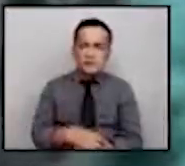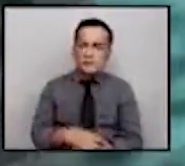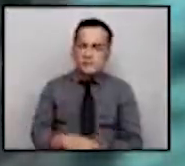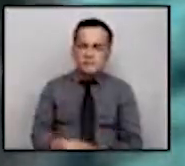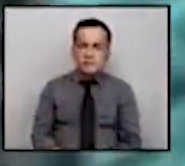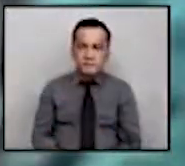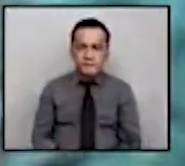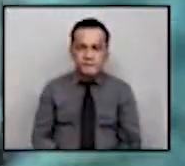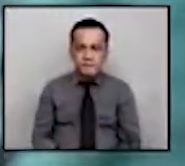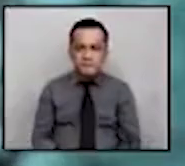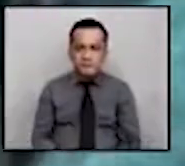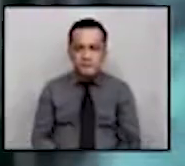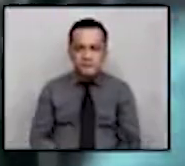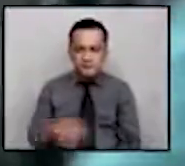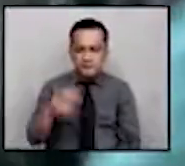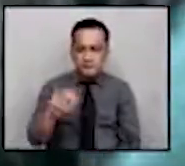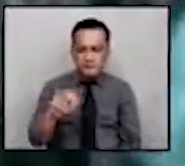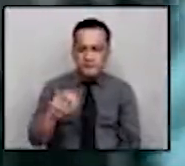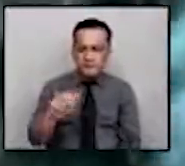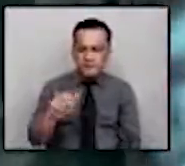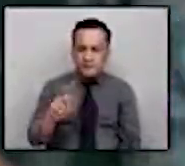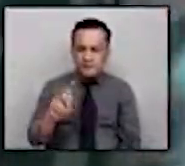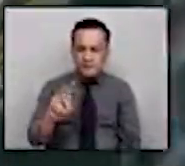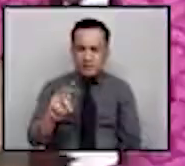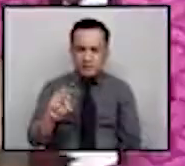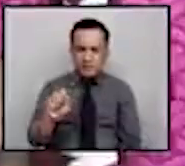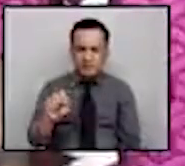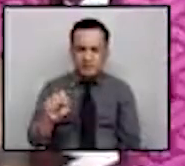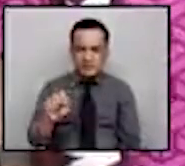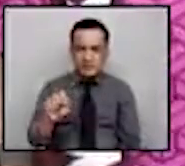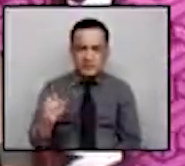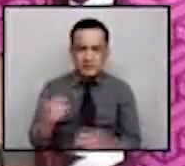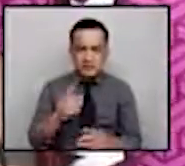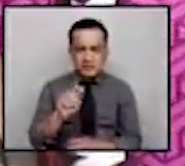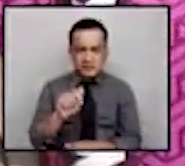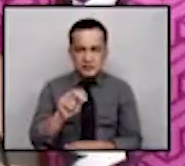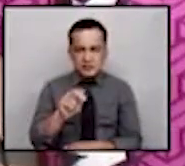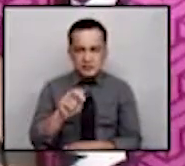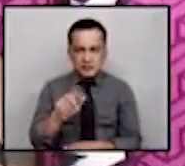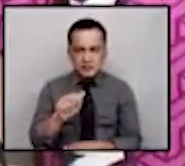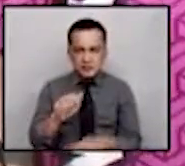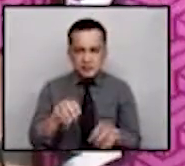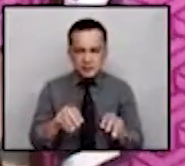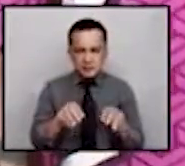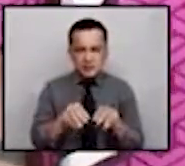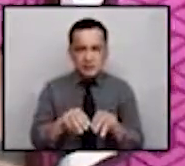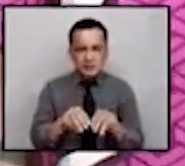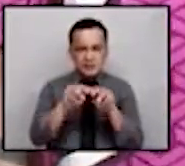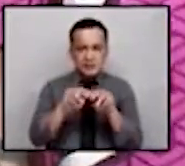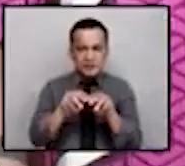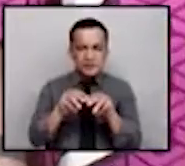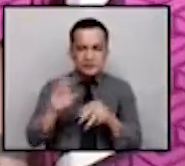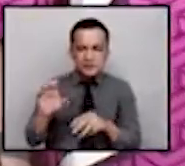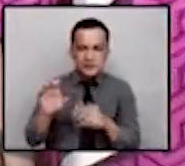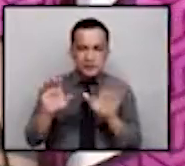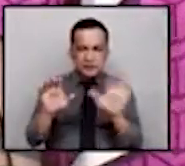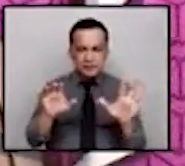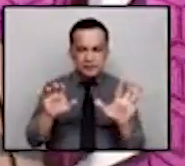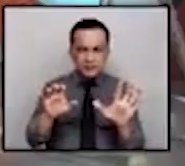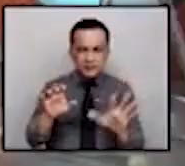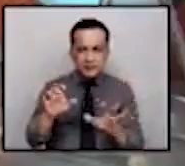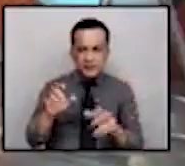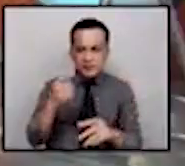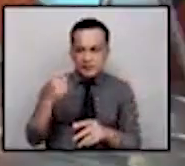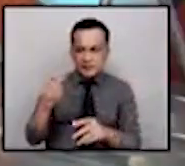sa Nabotas, Tansa Nabotas, and then sa Hulong Duhat, Malahabon, okay. Sipay, Datent, saan